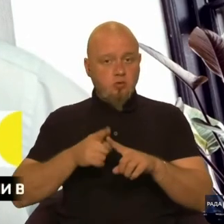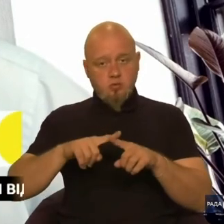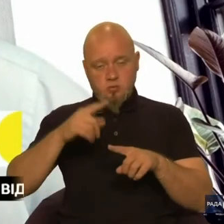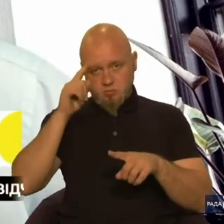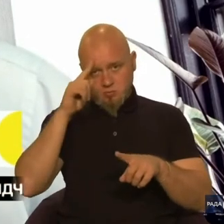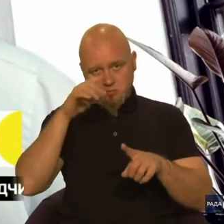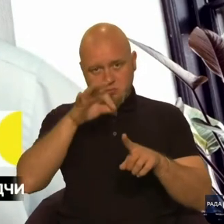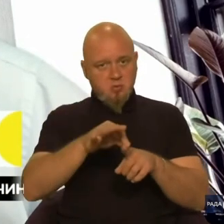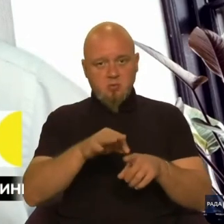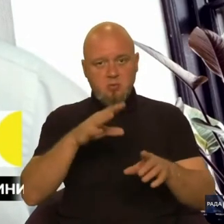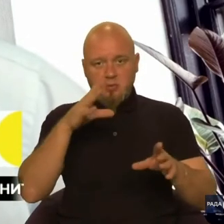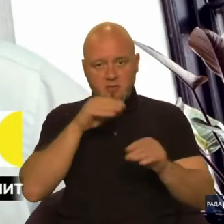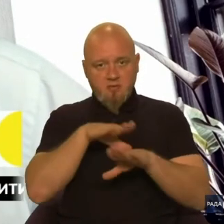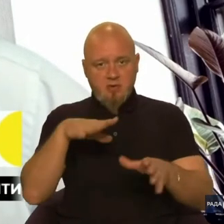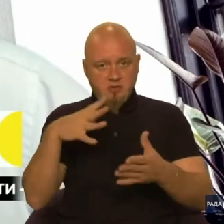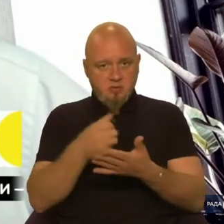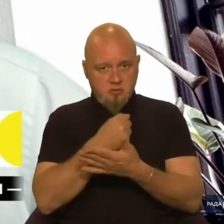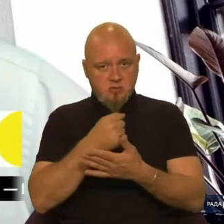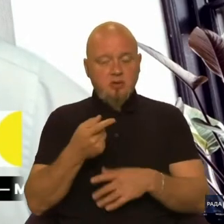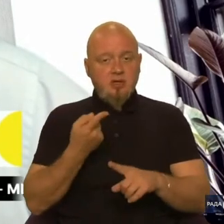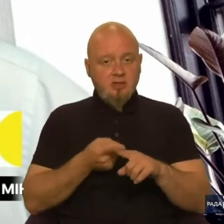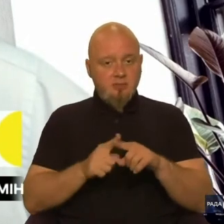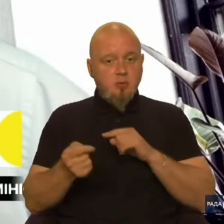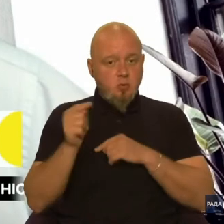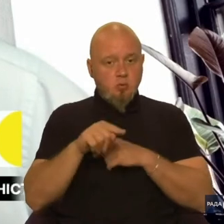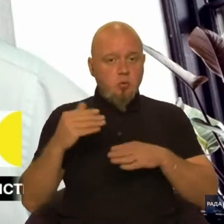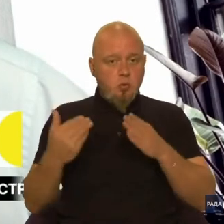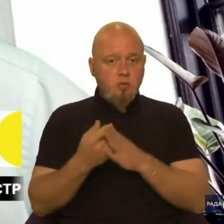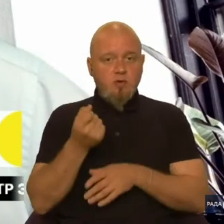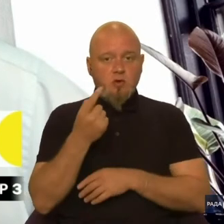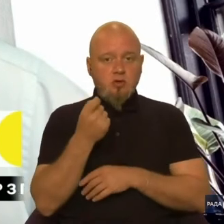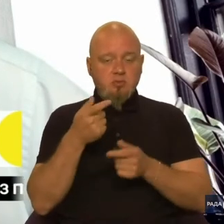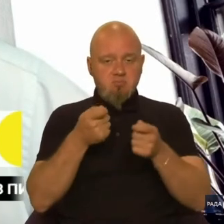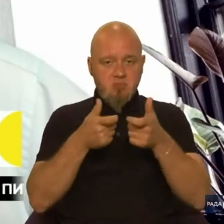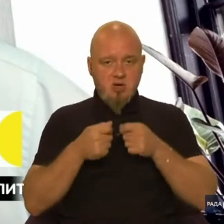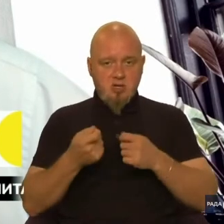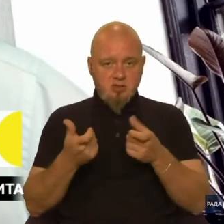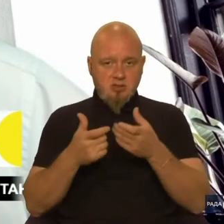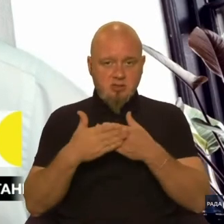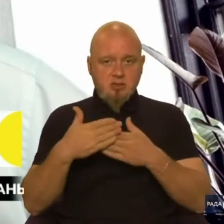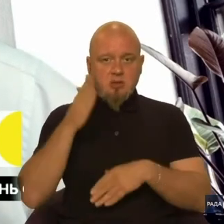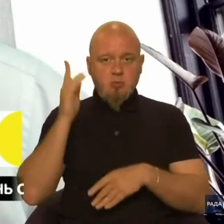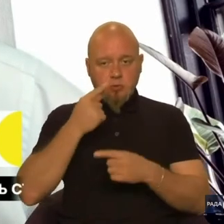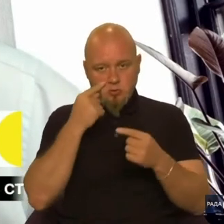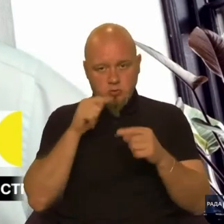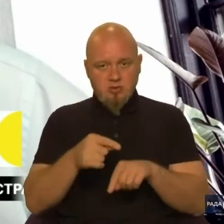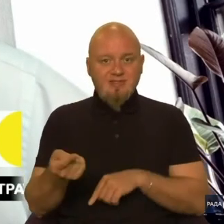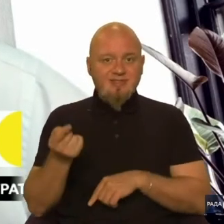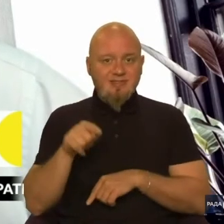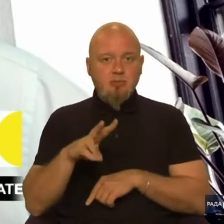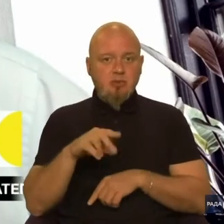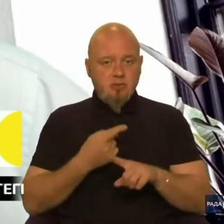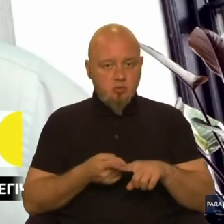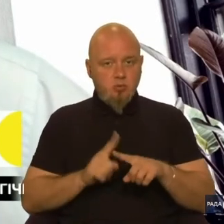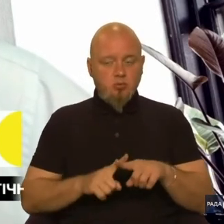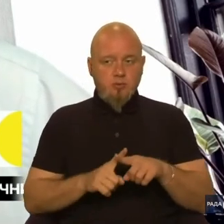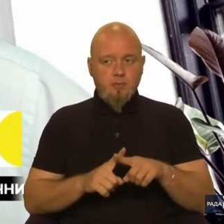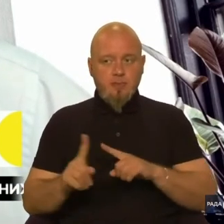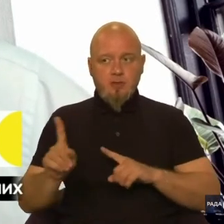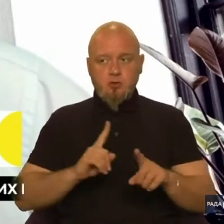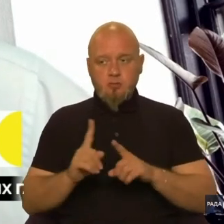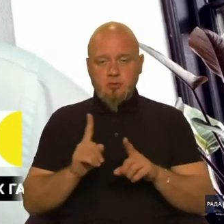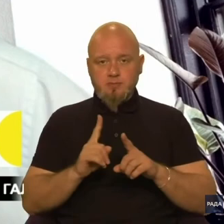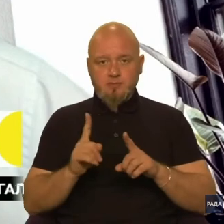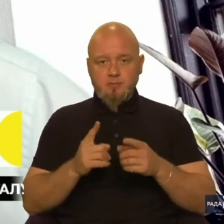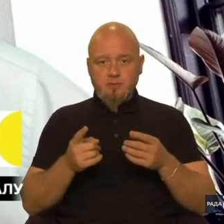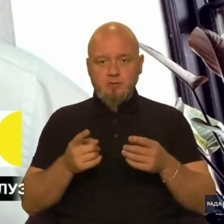не вдається досягти саме тому новий 11-й пакет сеансів буде зосереджений саме на тому щоб